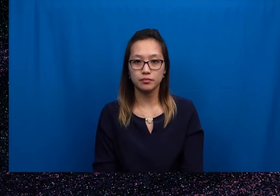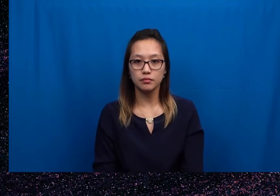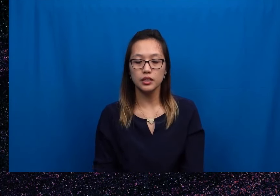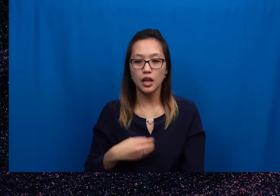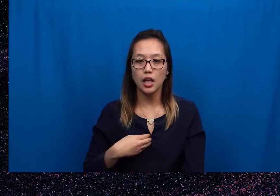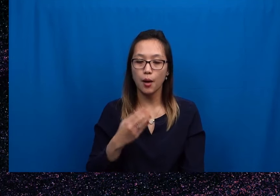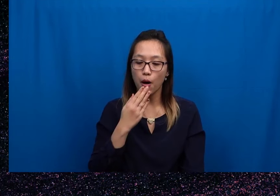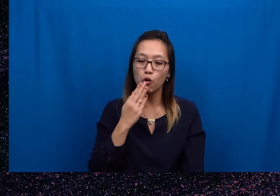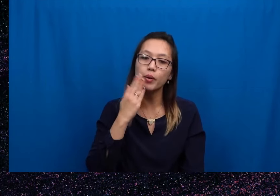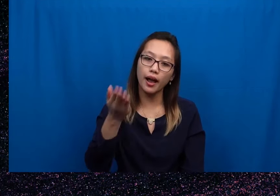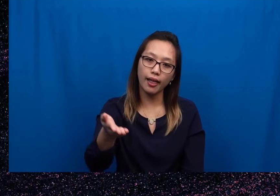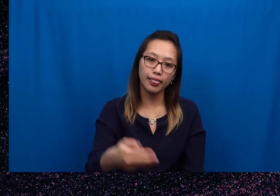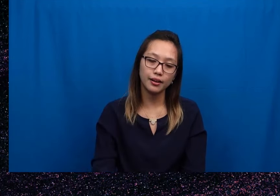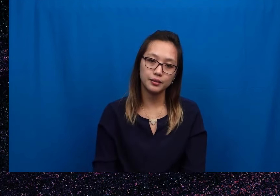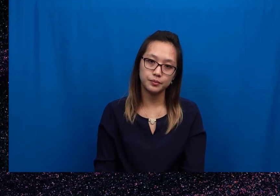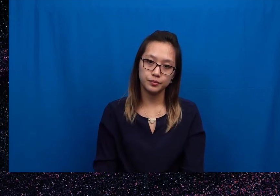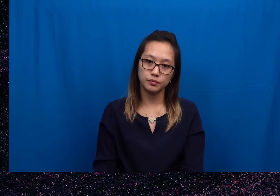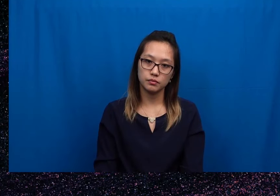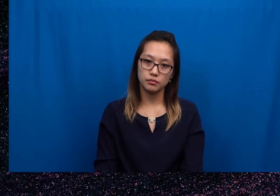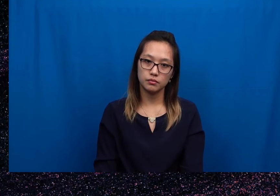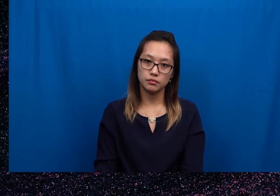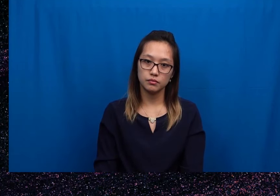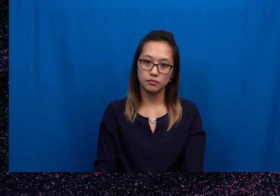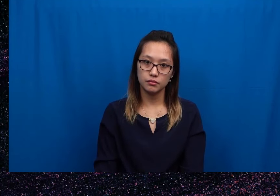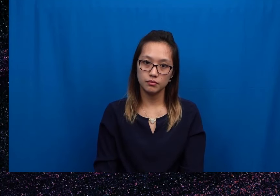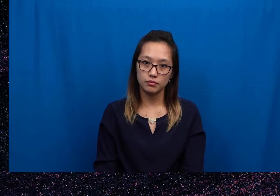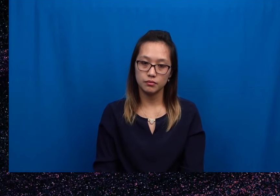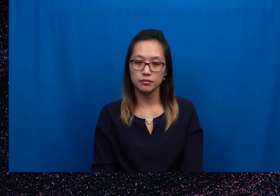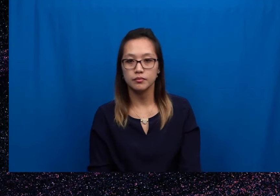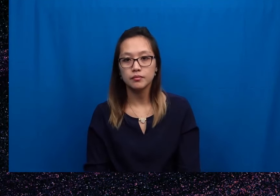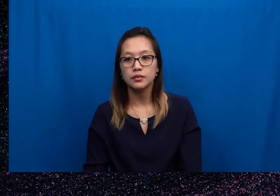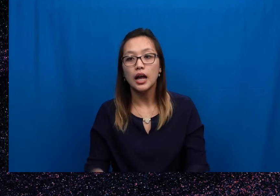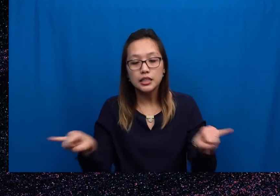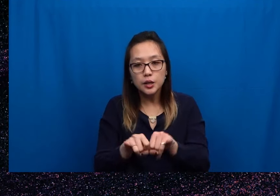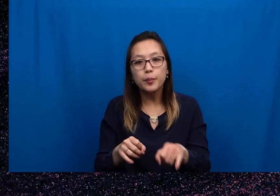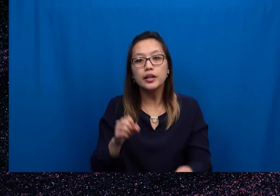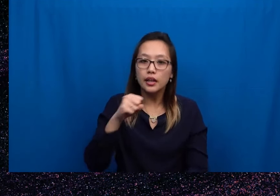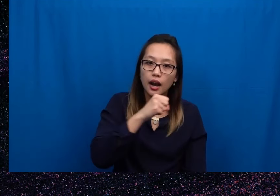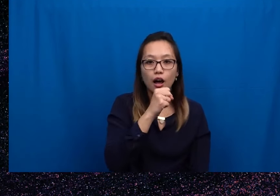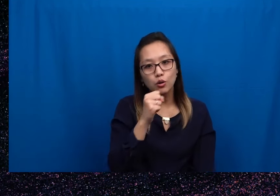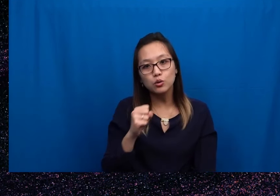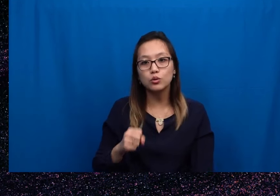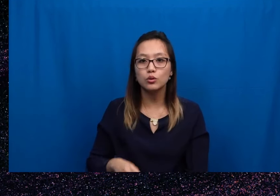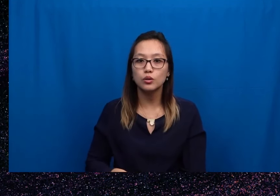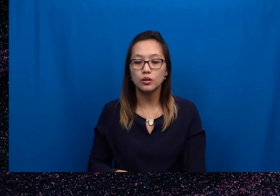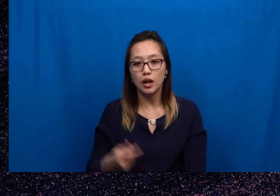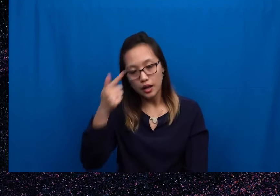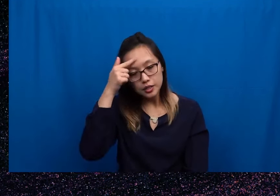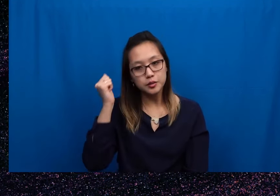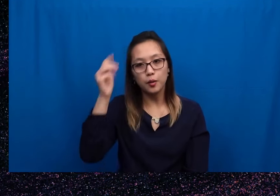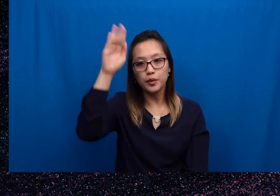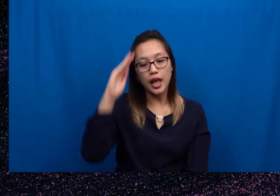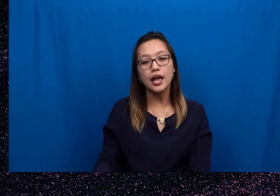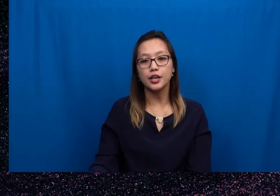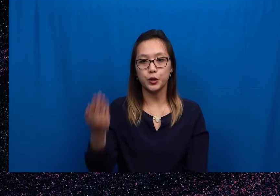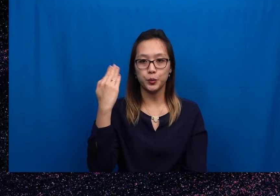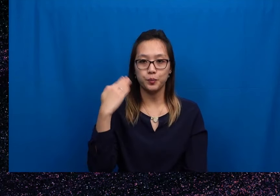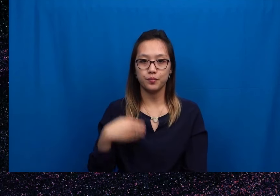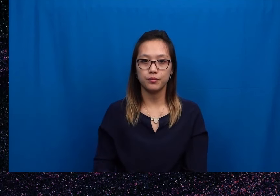saudara sama seperti kisah di balik lagu Sebab Dia Hidup yang dialami